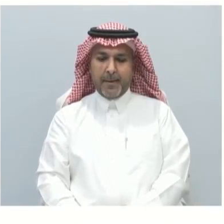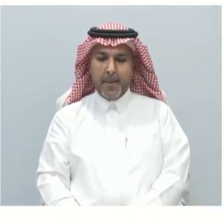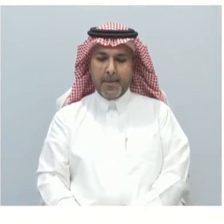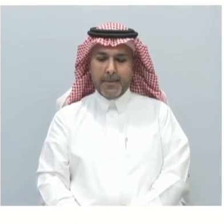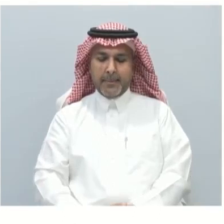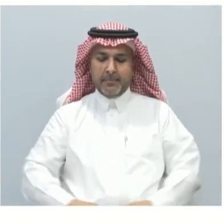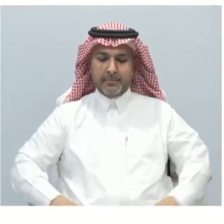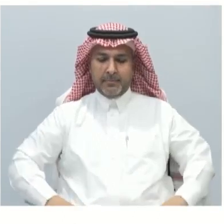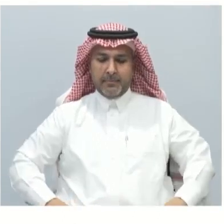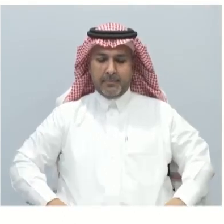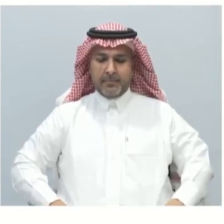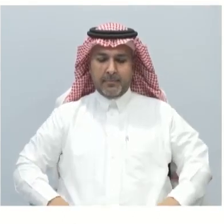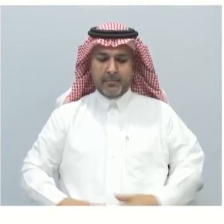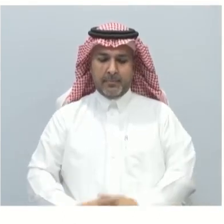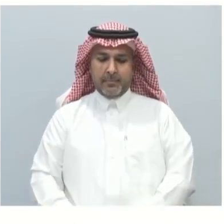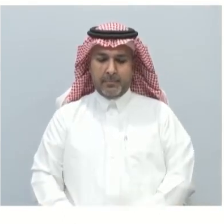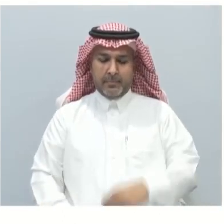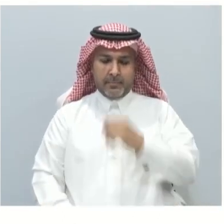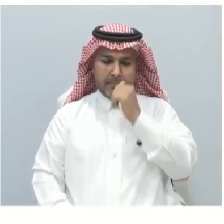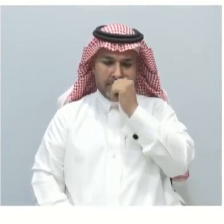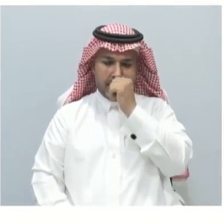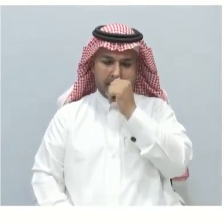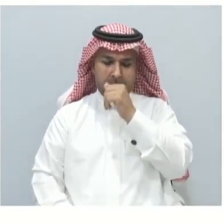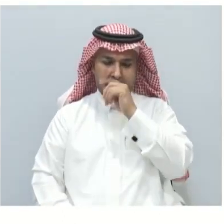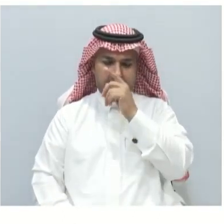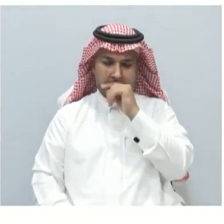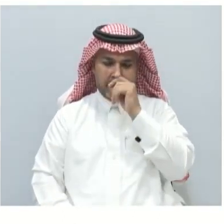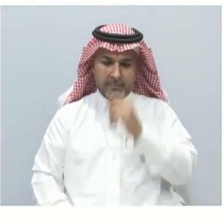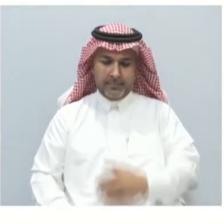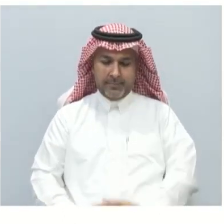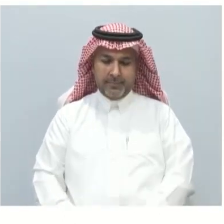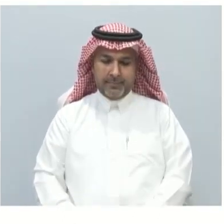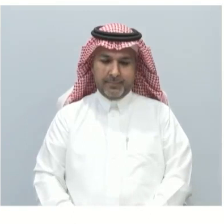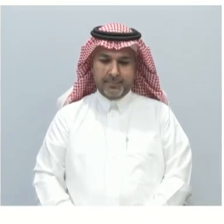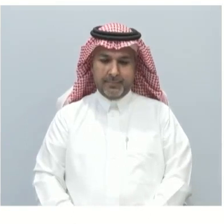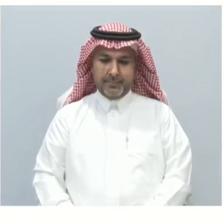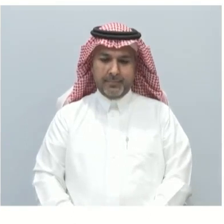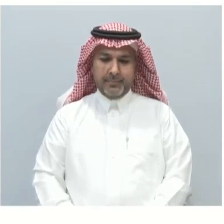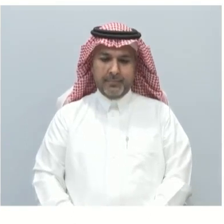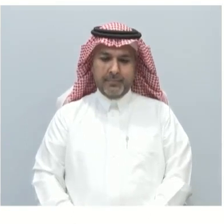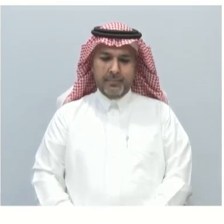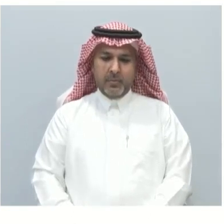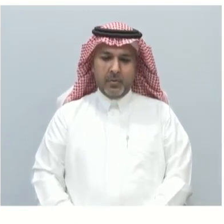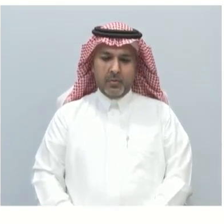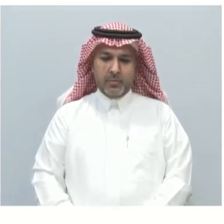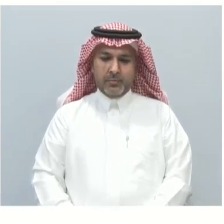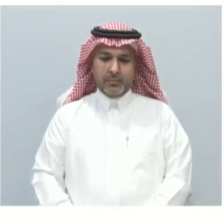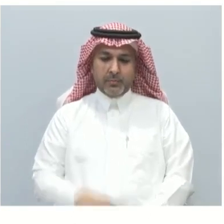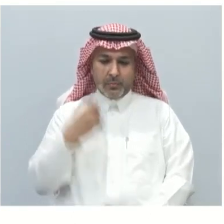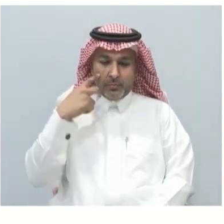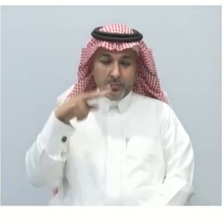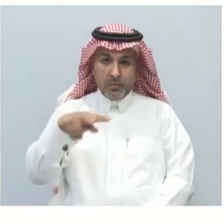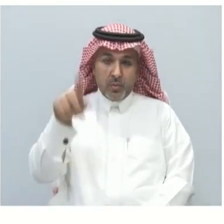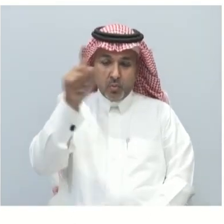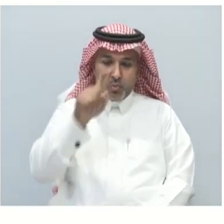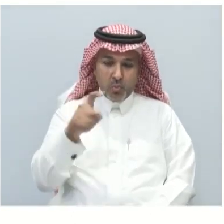يراجع الدرس الخامس في الفصل الاول اللي تكلمنا فيه عن الدوال الام والتحويلات الهندسيه نبدا على بركه الله ونقرا معا